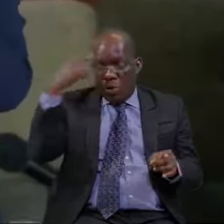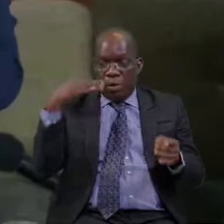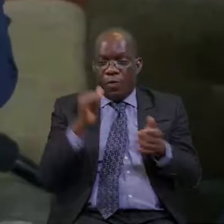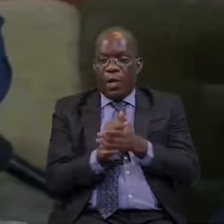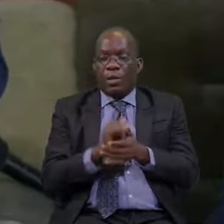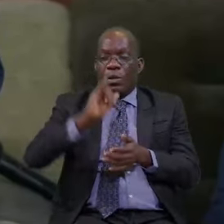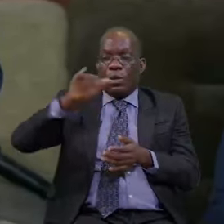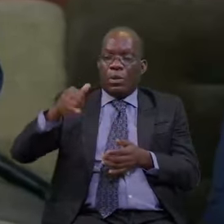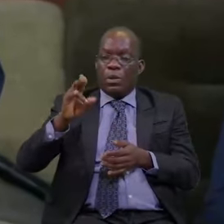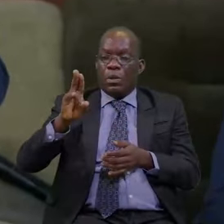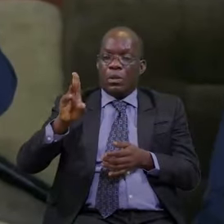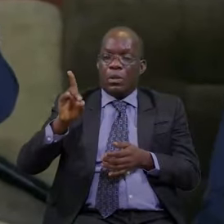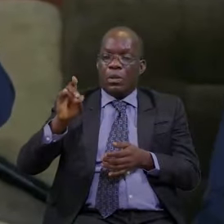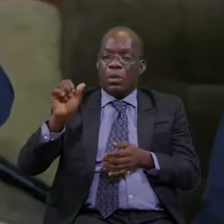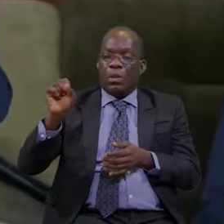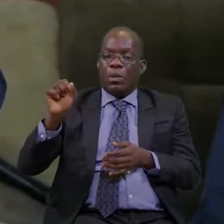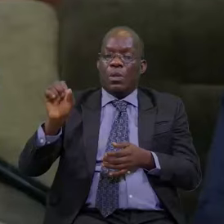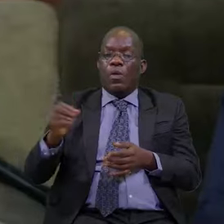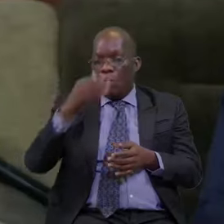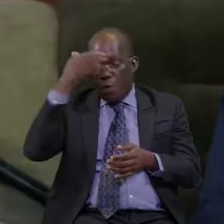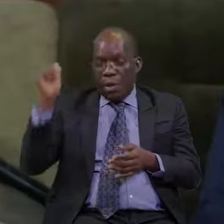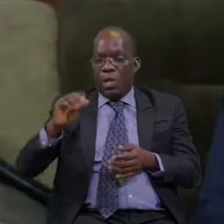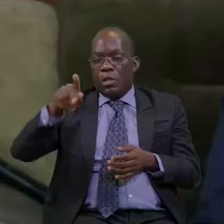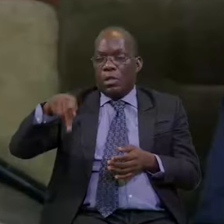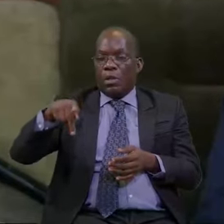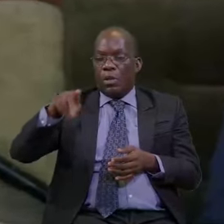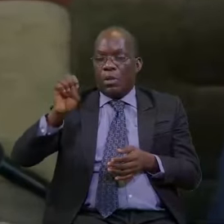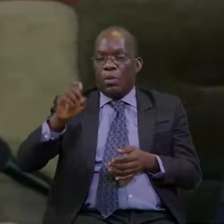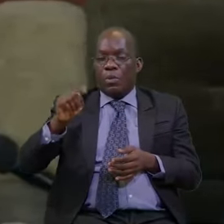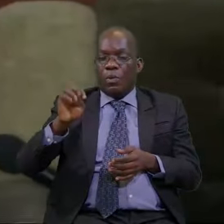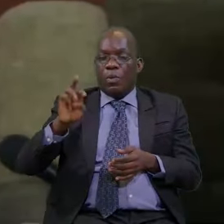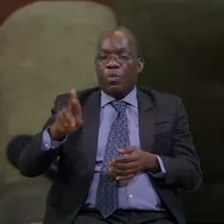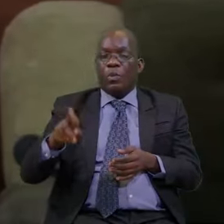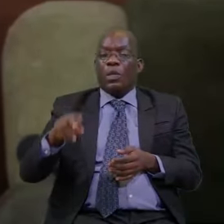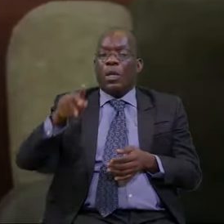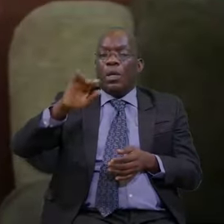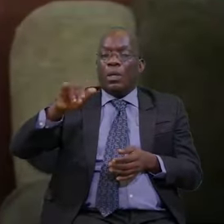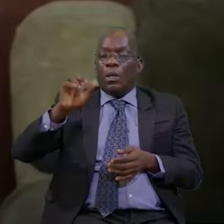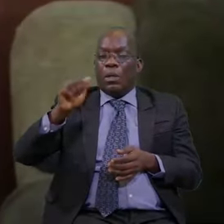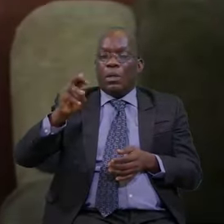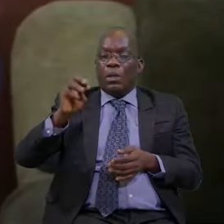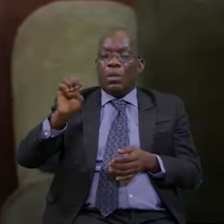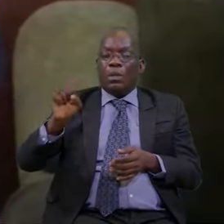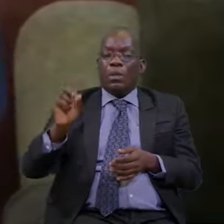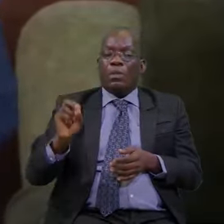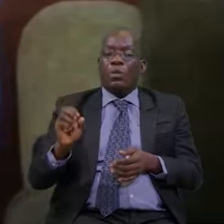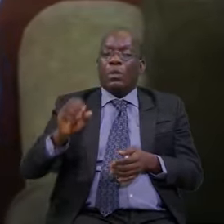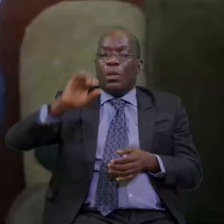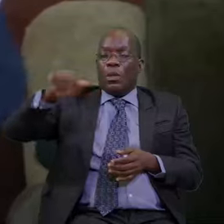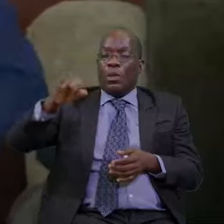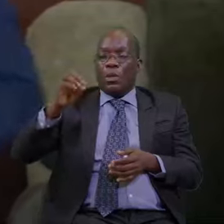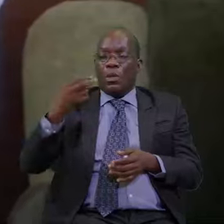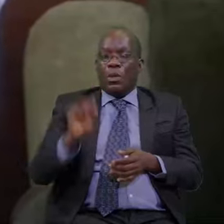seul Judas, alors il n'a pas fermé les yeux, abandonné Pierre, abandonné Matthieu et puis les autres. En tant que